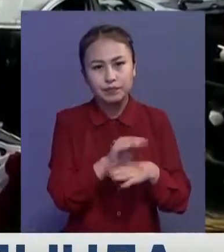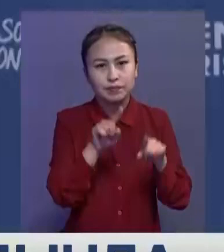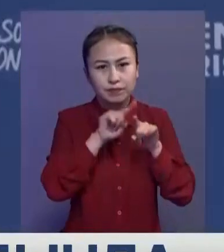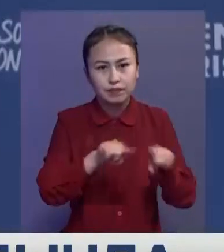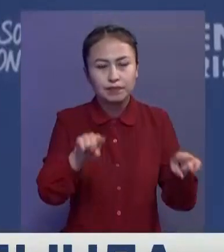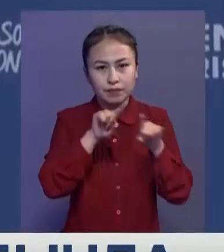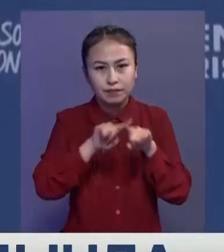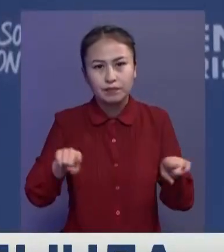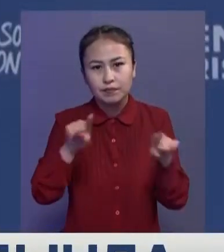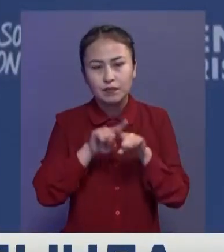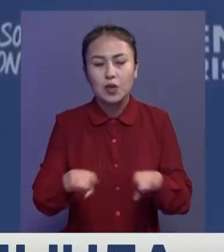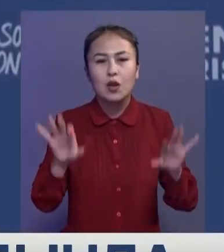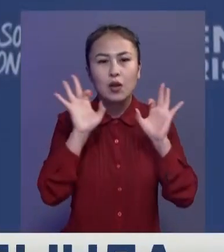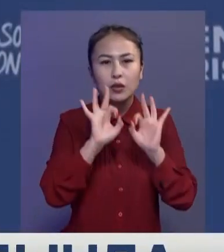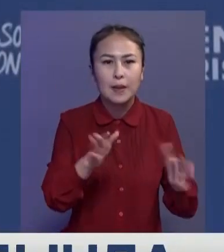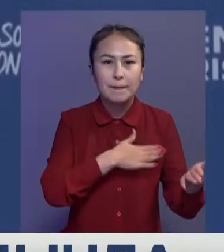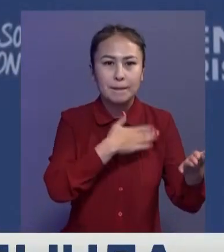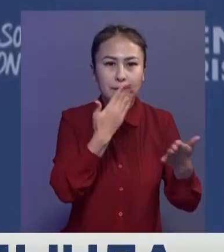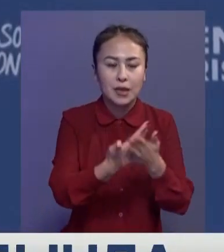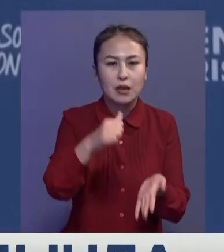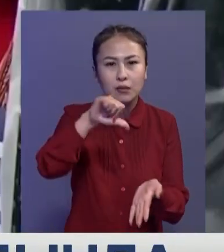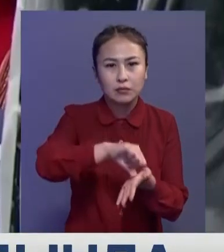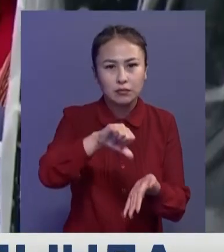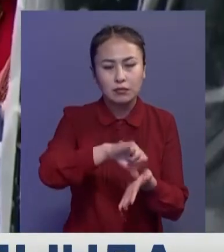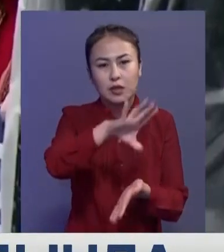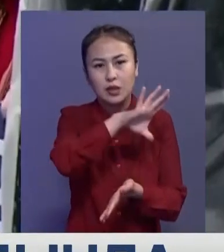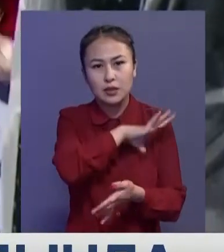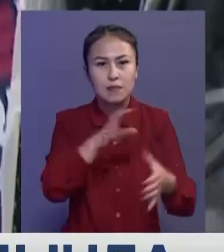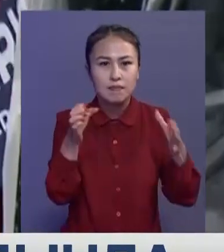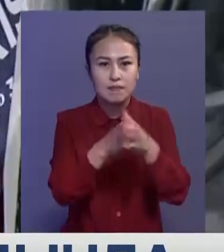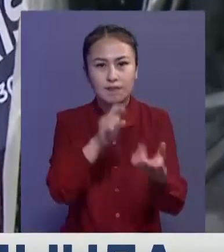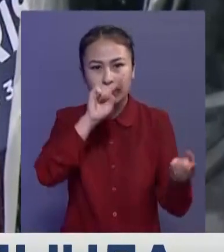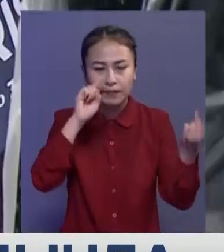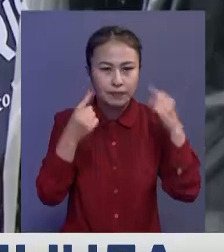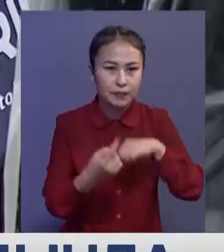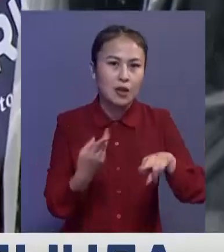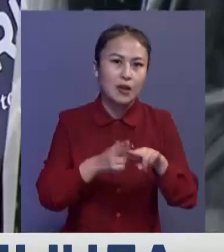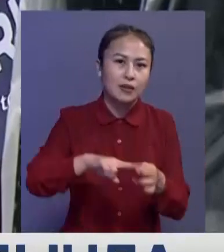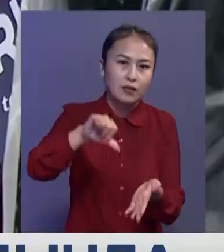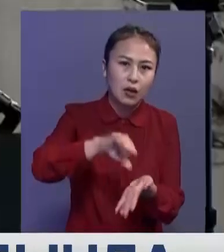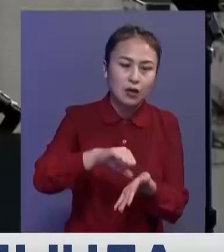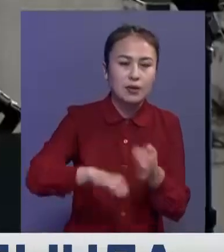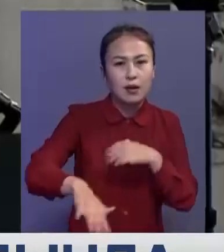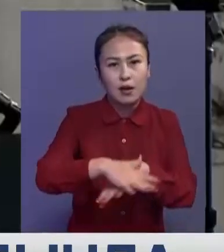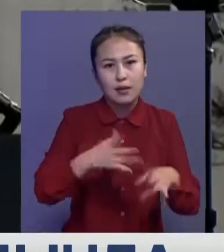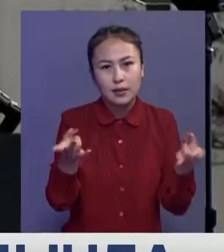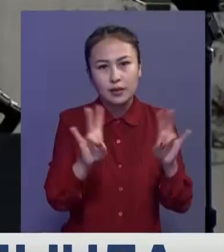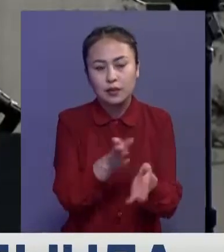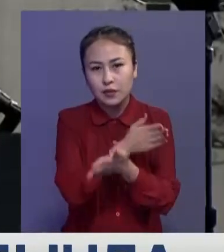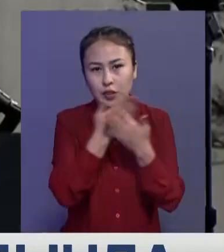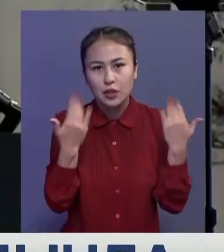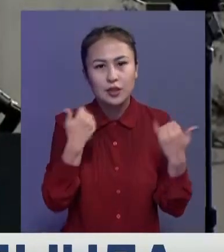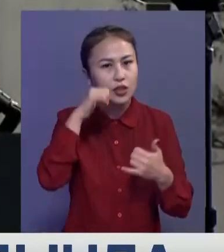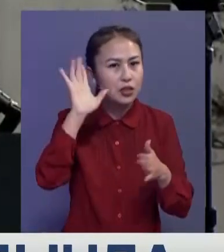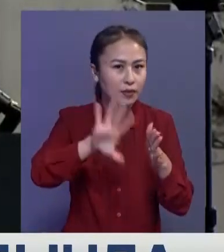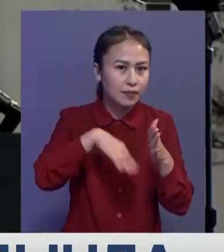насихат жұмыстарын күшейтіп барынша белсенділік танытуға тырысты. Демократтар атынан шығып отырған Джо Байден де одан қалған емес. Мысалы, кешелі